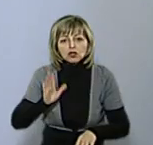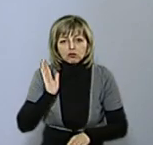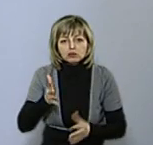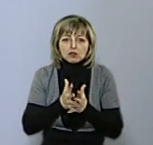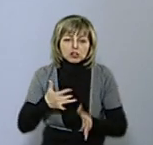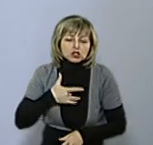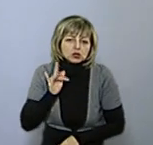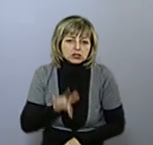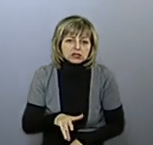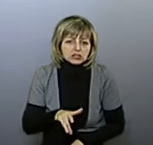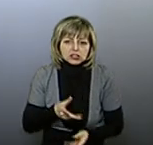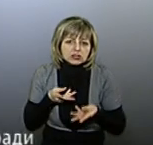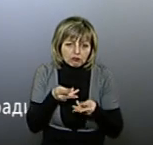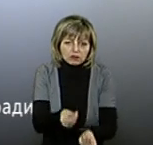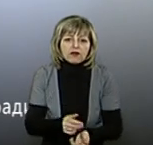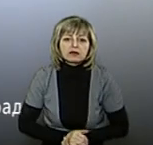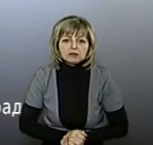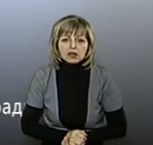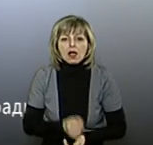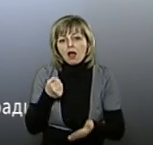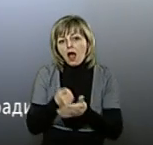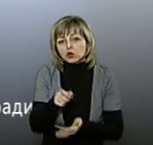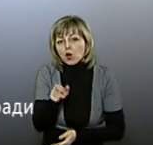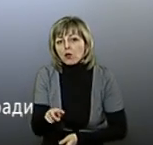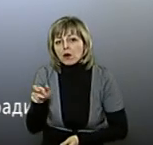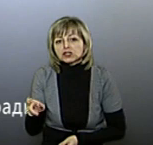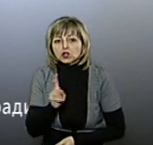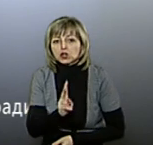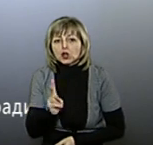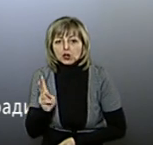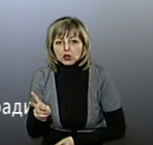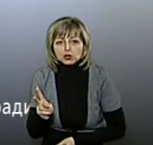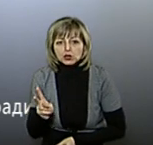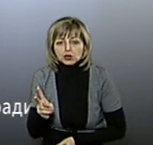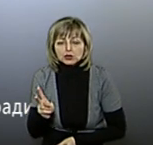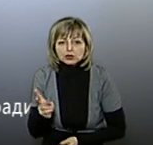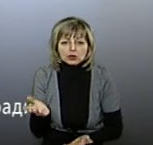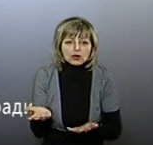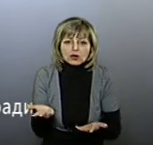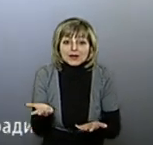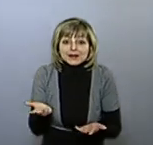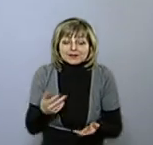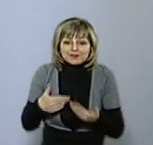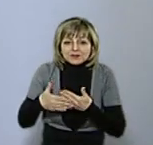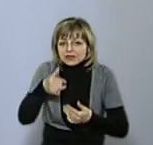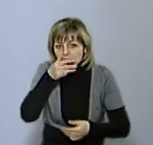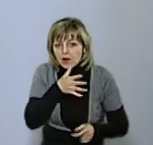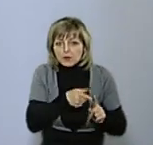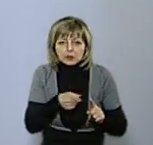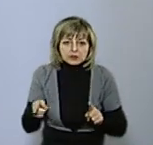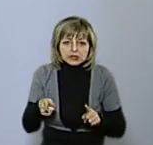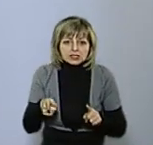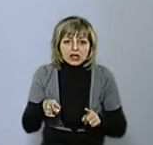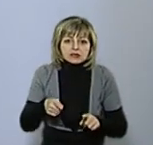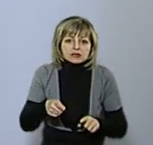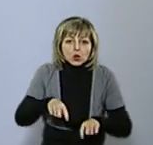будуть більш жорсткіші міри впливу. Ну, до пасажирів, якщо він дає. Звичайно, ми якогось заходу вжити не можемо, але ж під час здійснення контролю, якщо